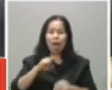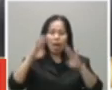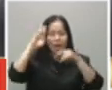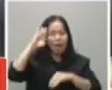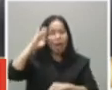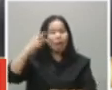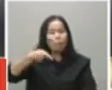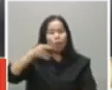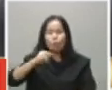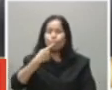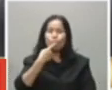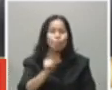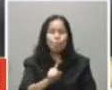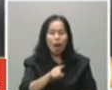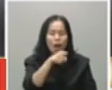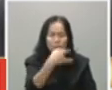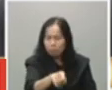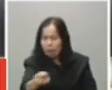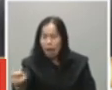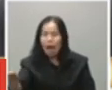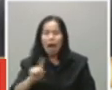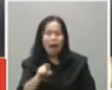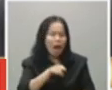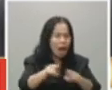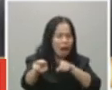ไปดีดนิ้วเรื่องอะไรไปดู